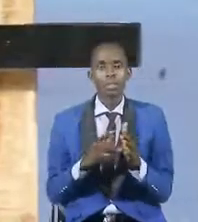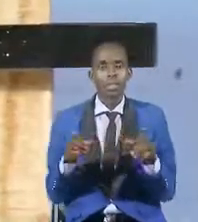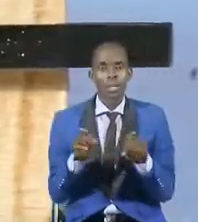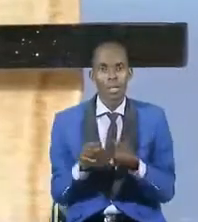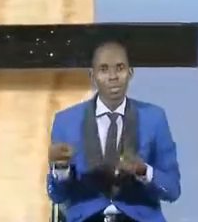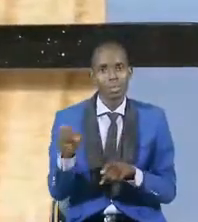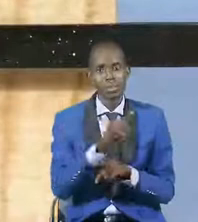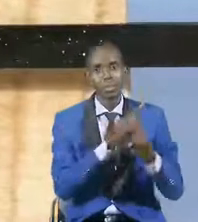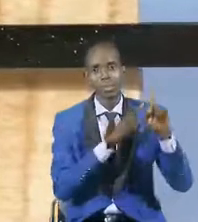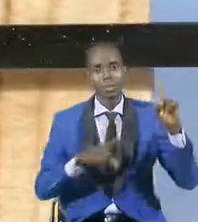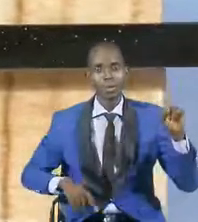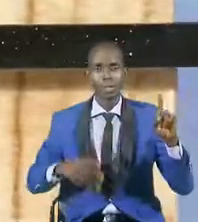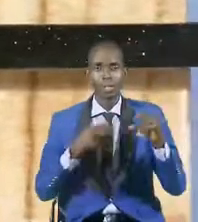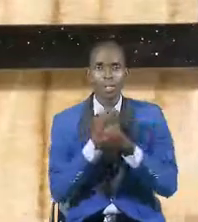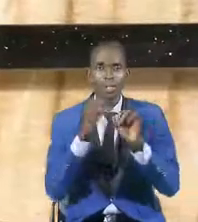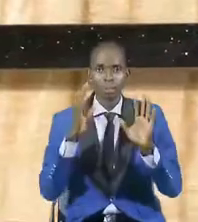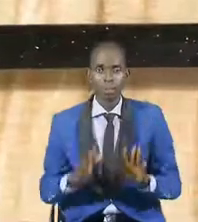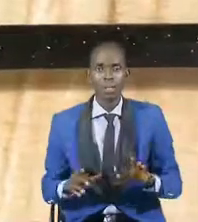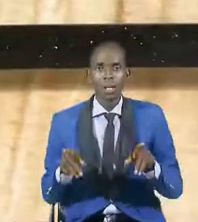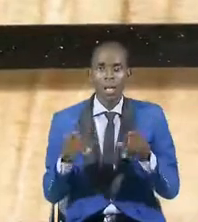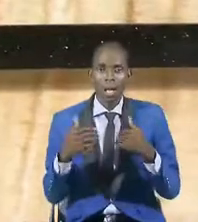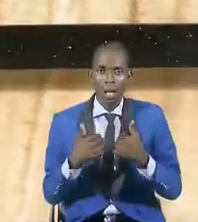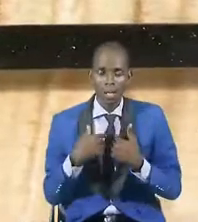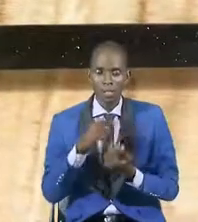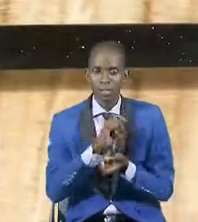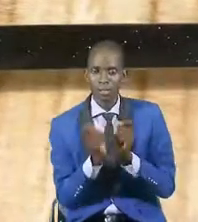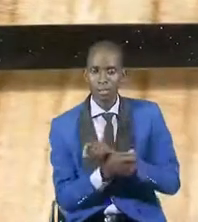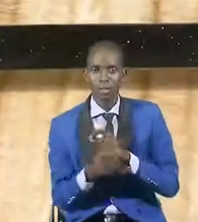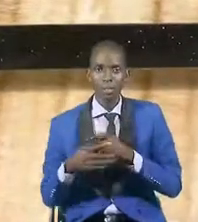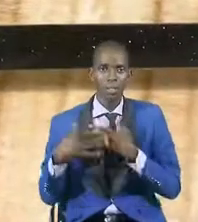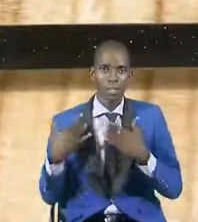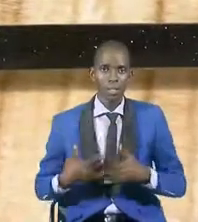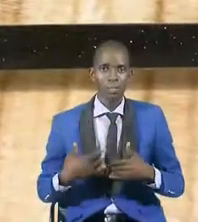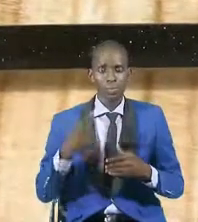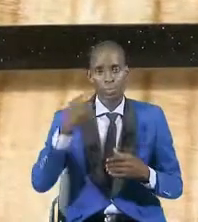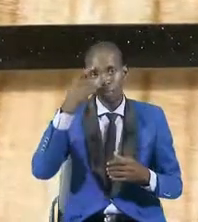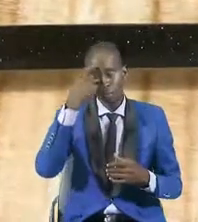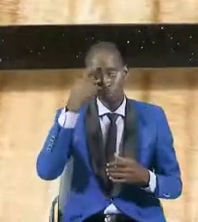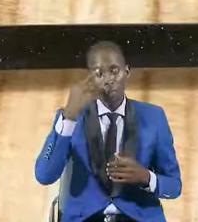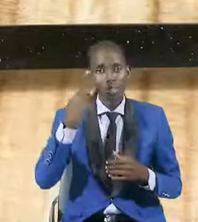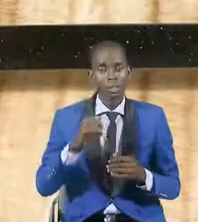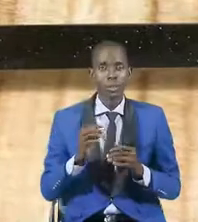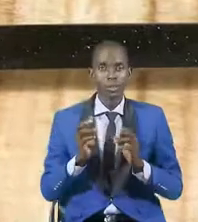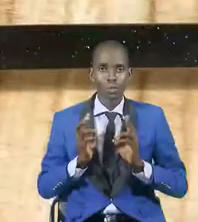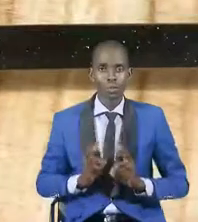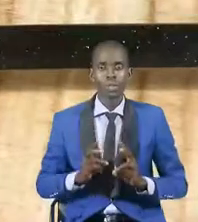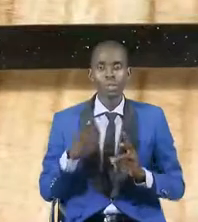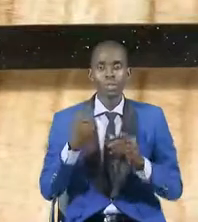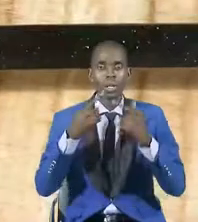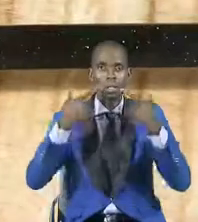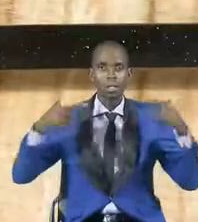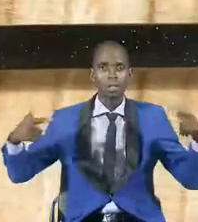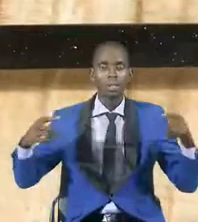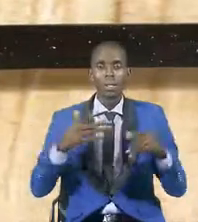Jésus en tant que leur Seigneur et Sauveur qui a transformé leur cœur, leur esprit, leur